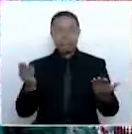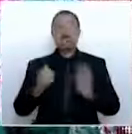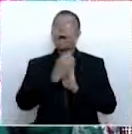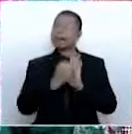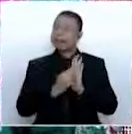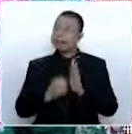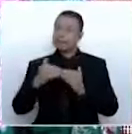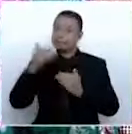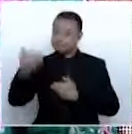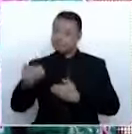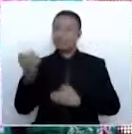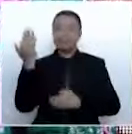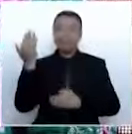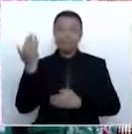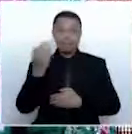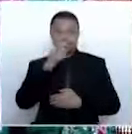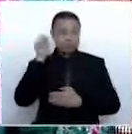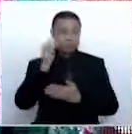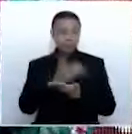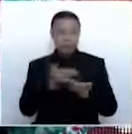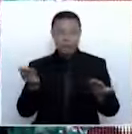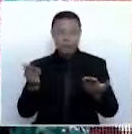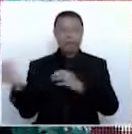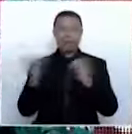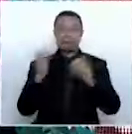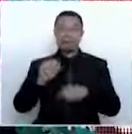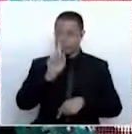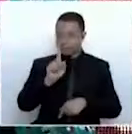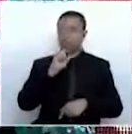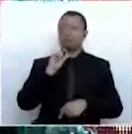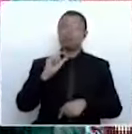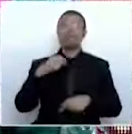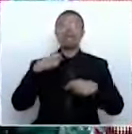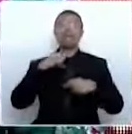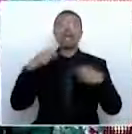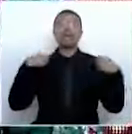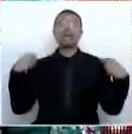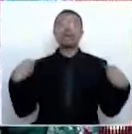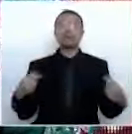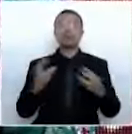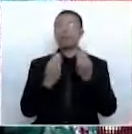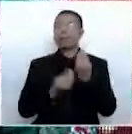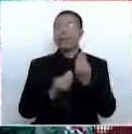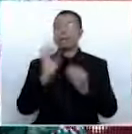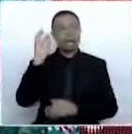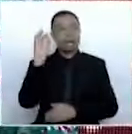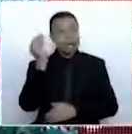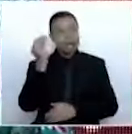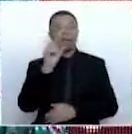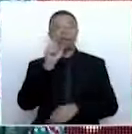acara akan kita lanjutkan, hadirin sekalian. Debat pertama calon gubernur dan calon wakil gubernur DKI